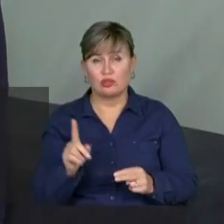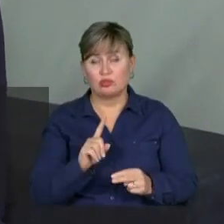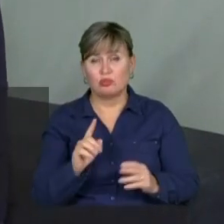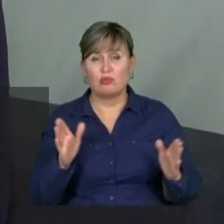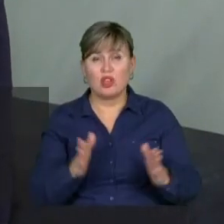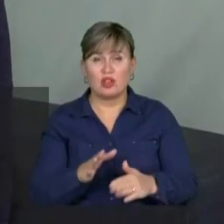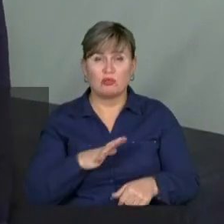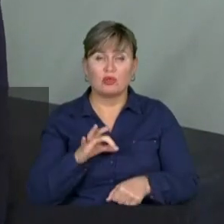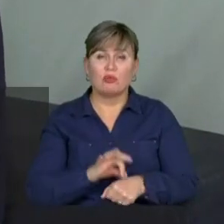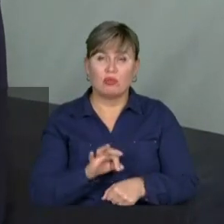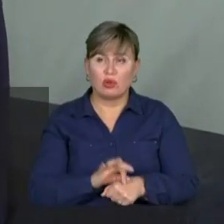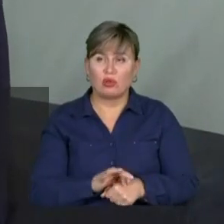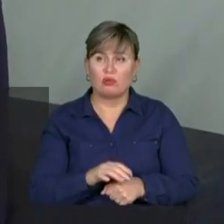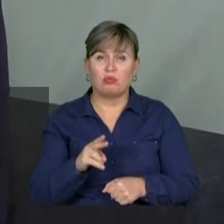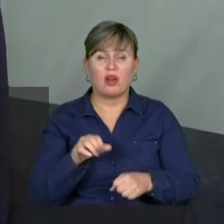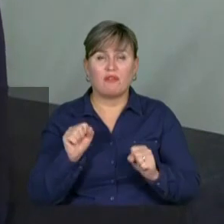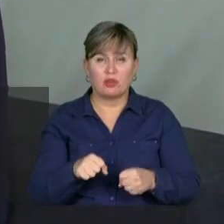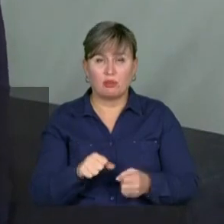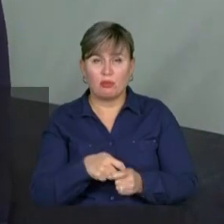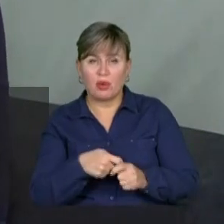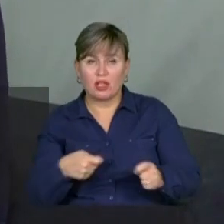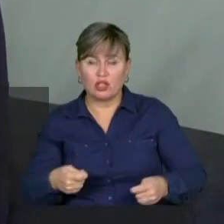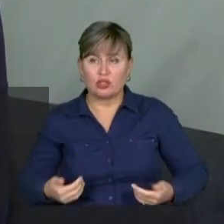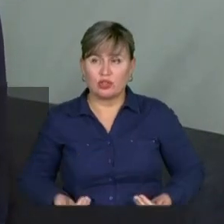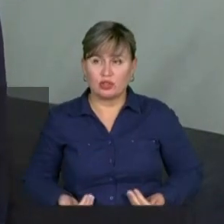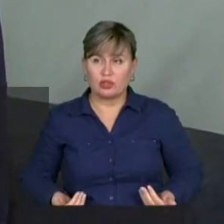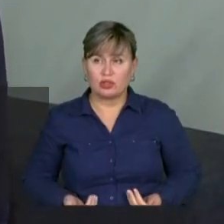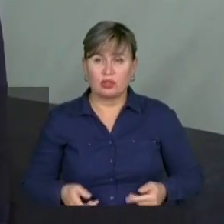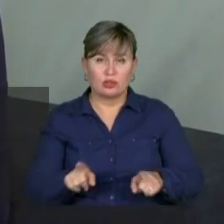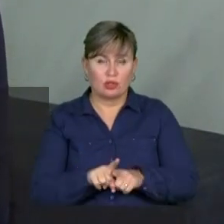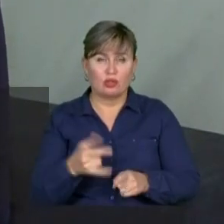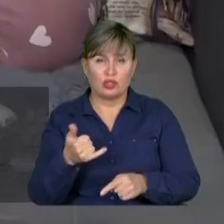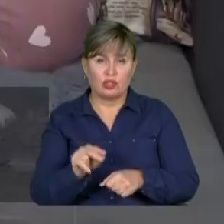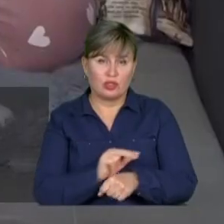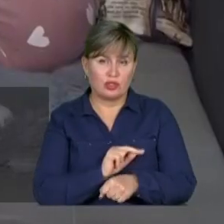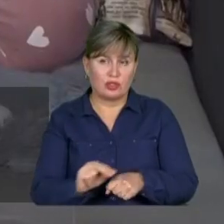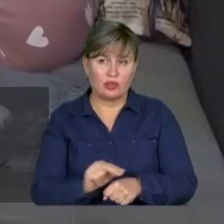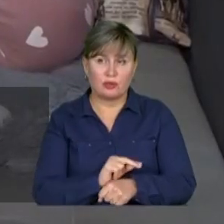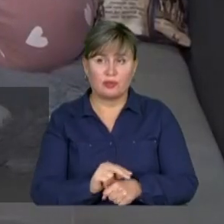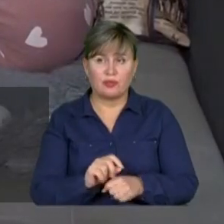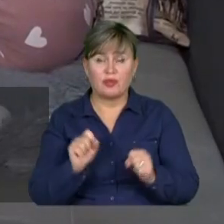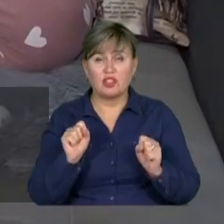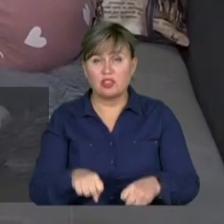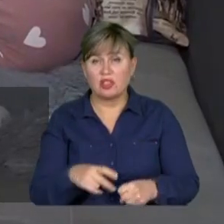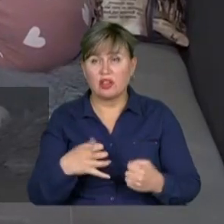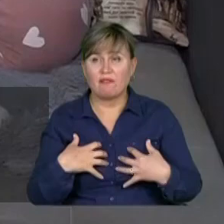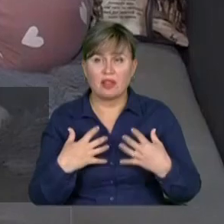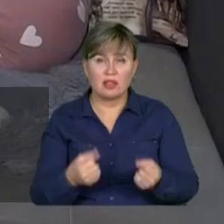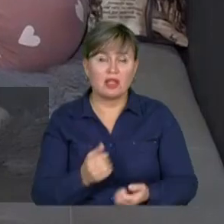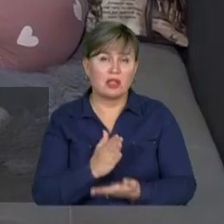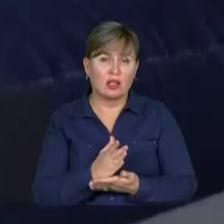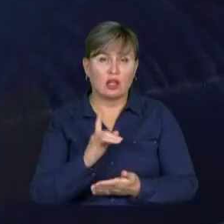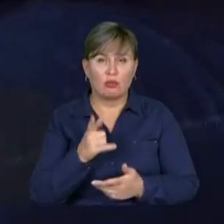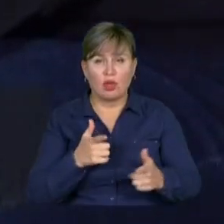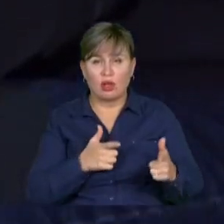меньше было боли, чтобы по возможности продлить ее жизнь. Такое мы сейчас лечение принимаем. Шансы на выздоровление малышки есть.